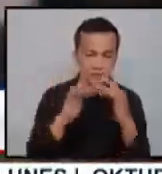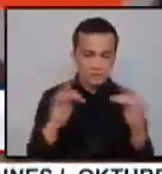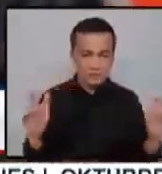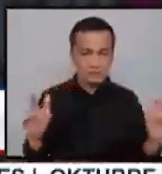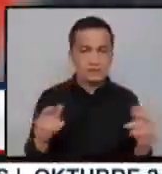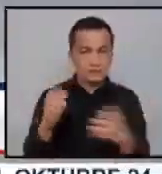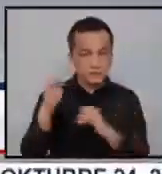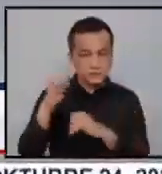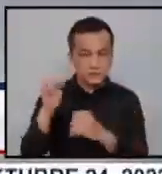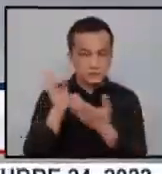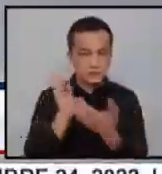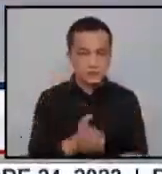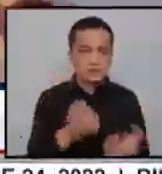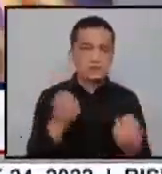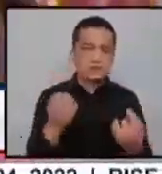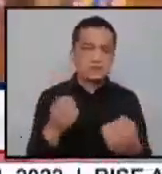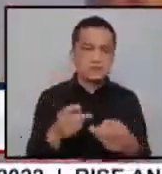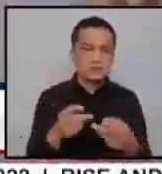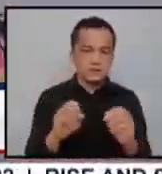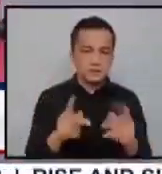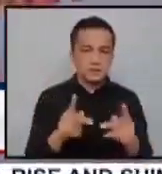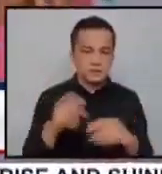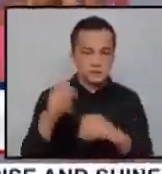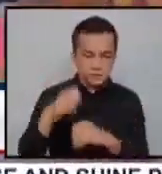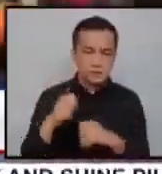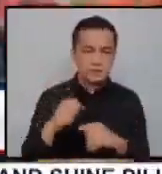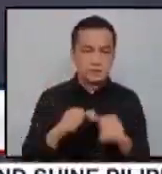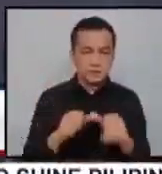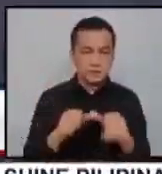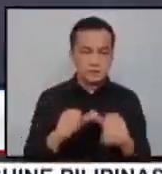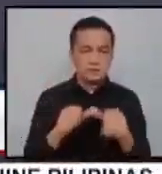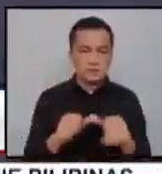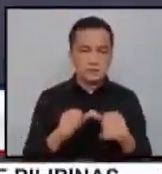maraming oportunidad at pag-asa na magtutuloy-tuloy ang pagbangon